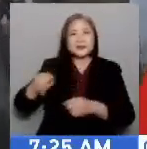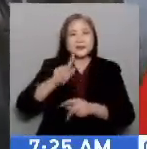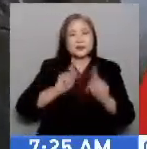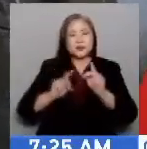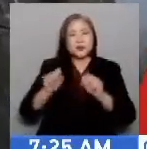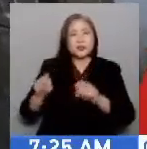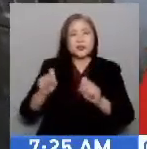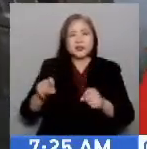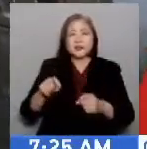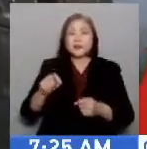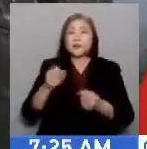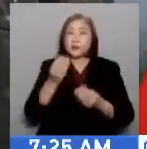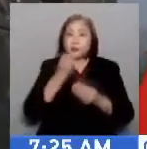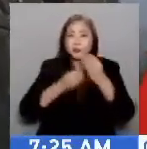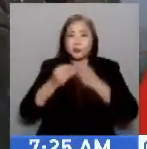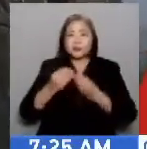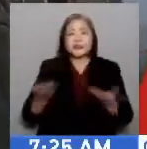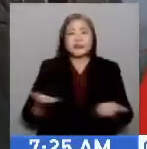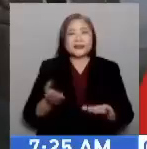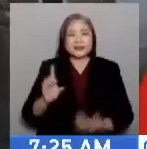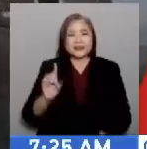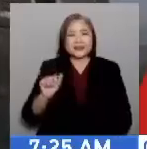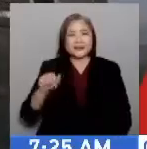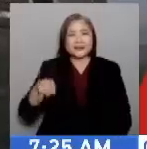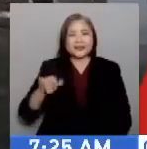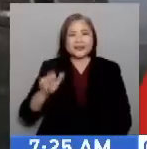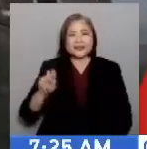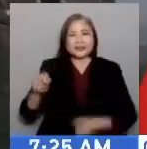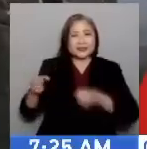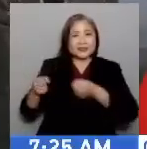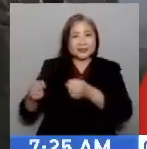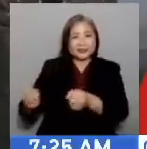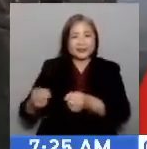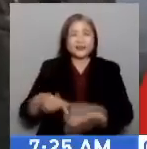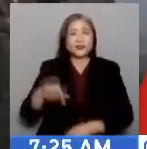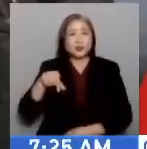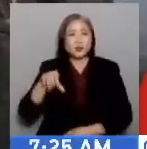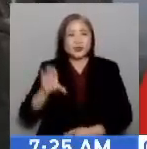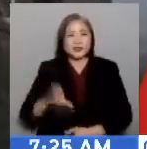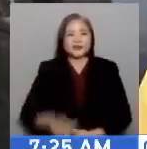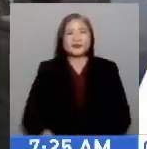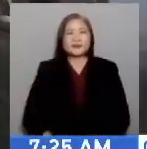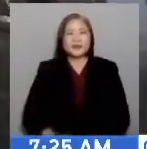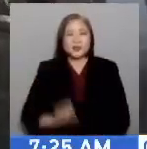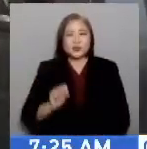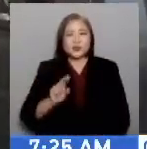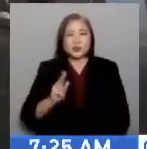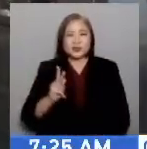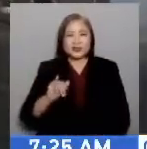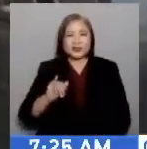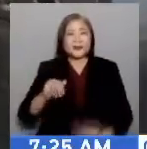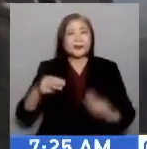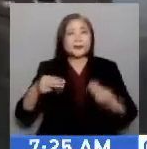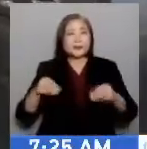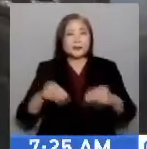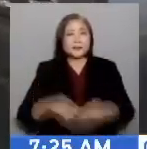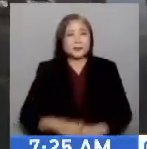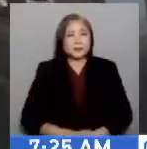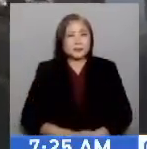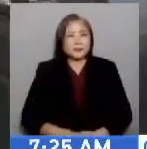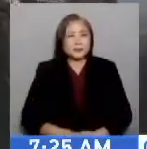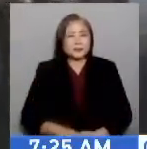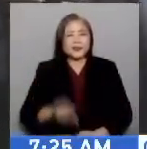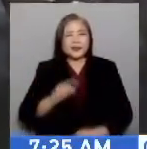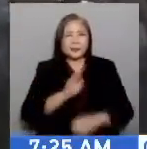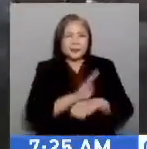sa Dapitan Street dito po sa Quezon City Sukay Market. Para nga ho, ika nga hindi naman maapektuhan yung kanilang negosyo kasunod ng